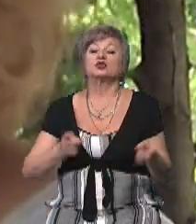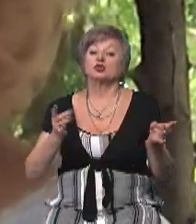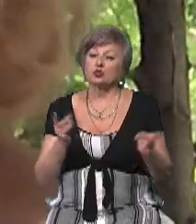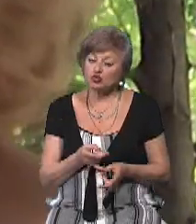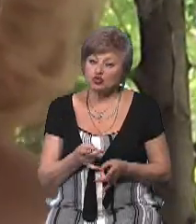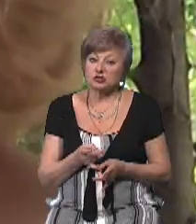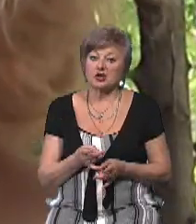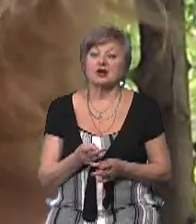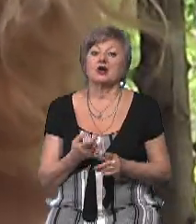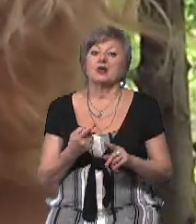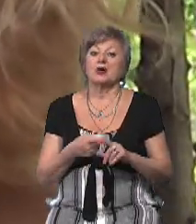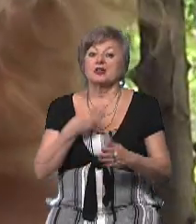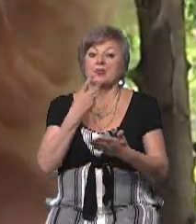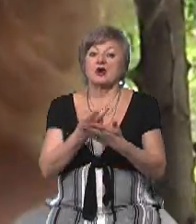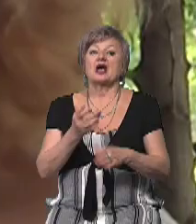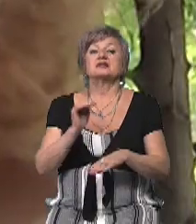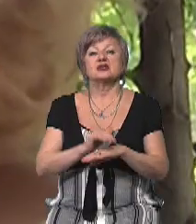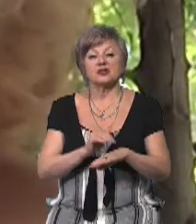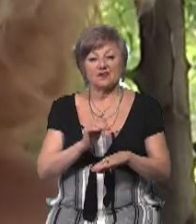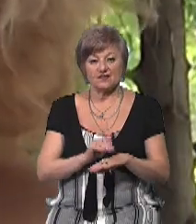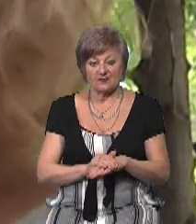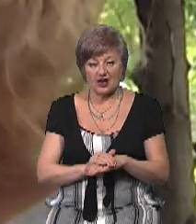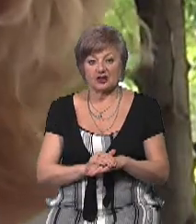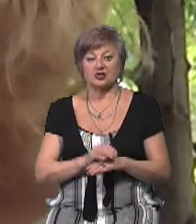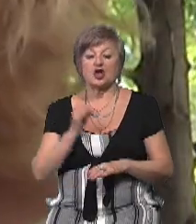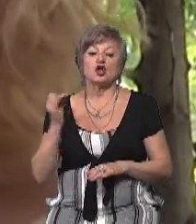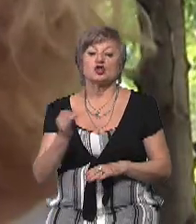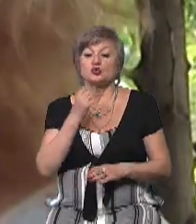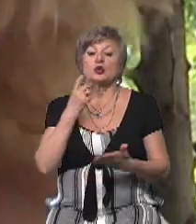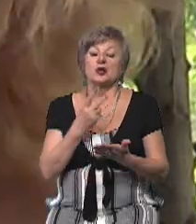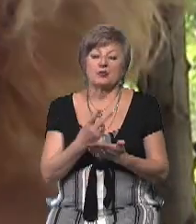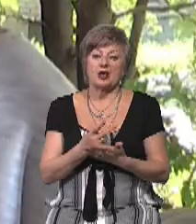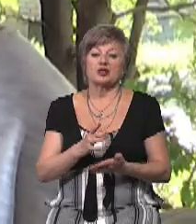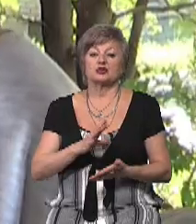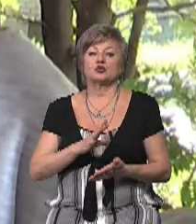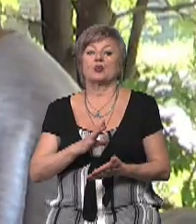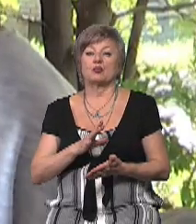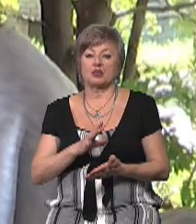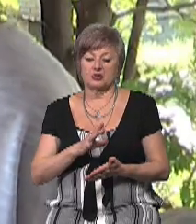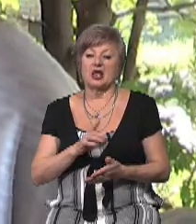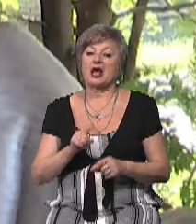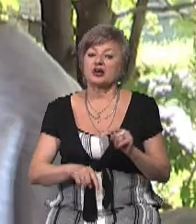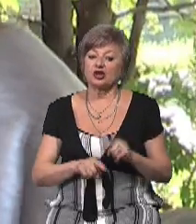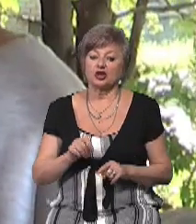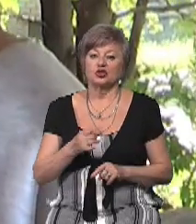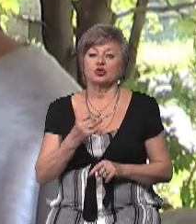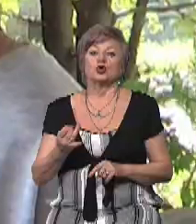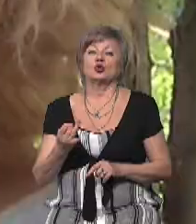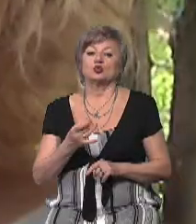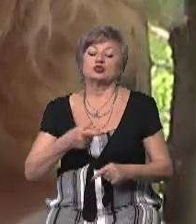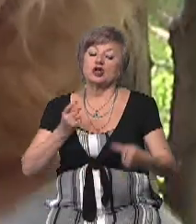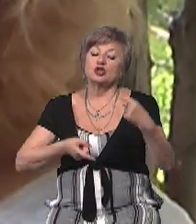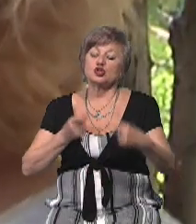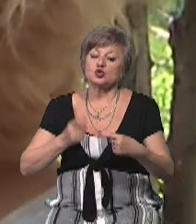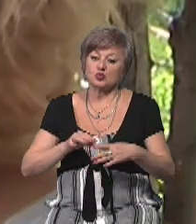Потрібно просто показувати ці факти, показувати, ну, по-чесному історію, показувати, що вона була різною. Треба обговорювати, треба вносити дискусію.